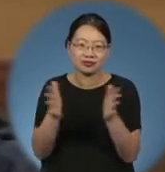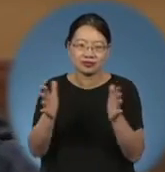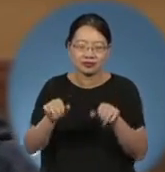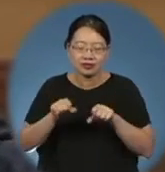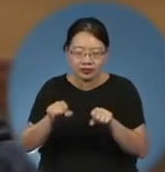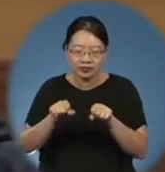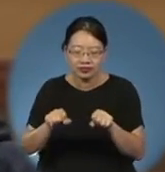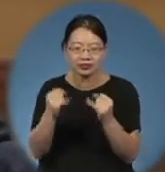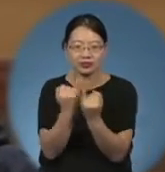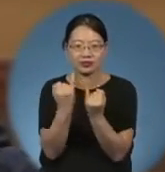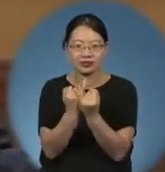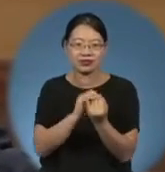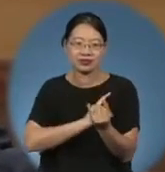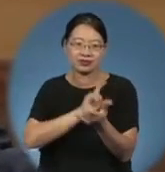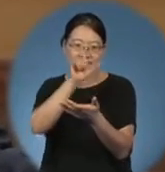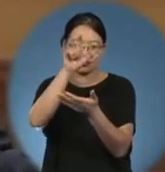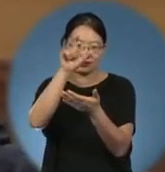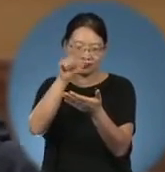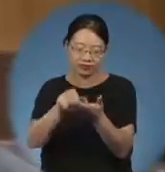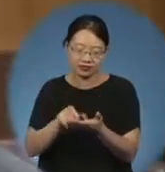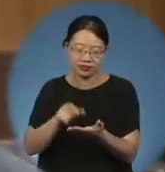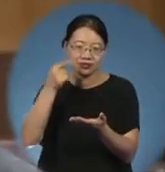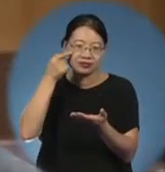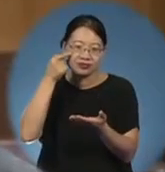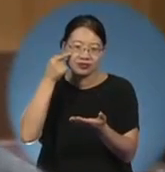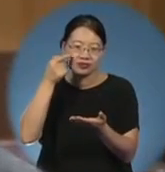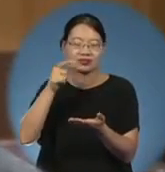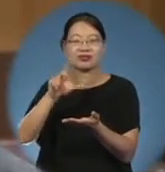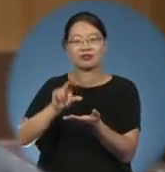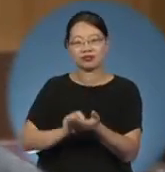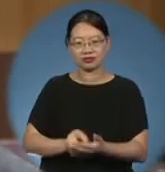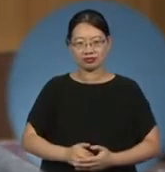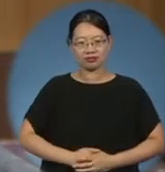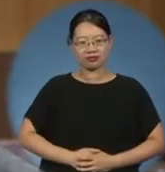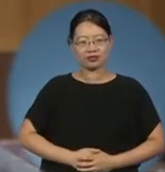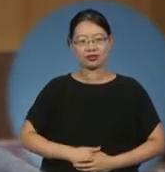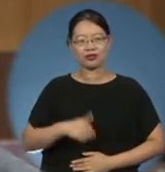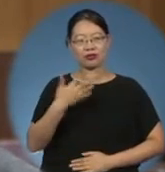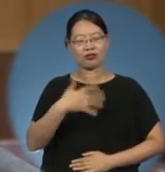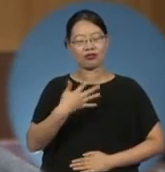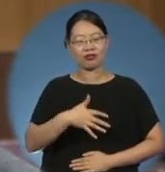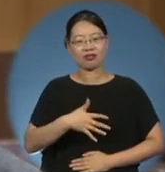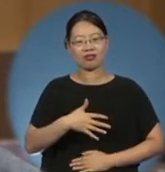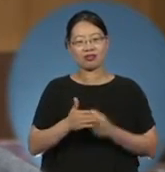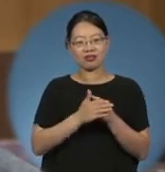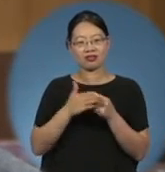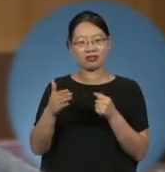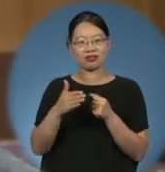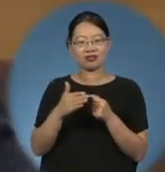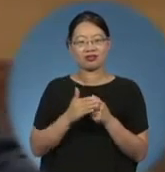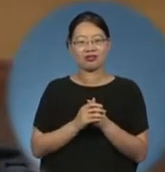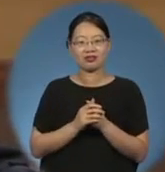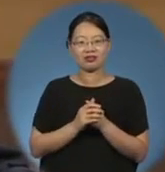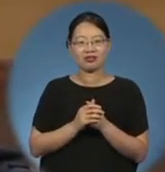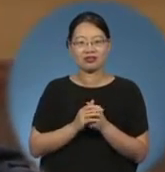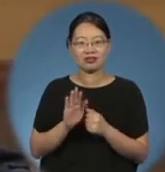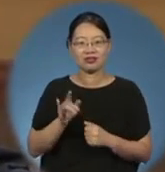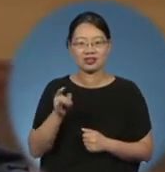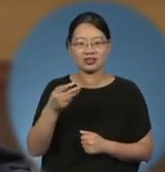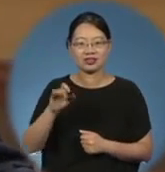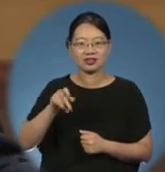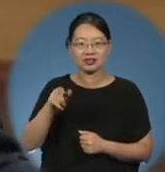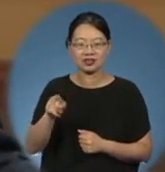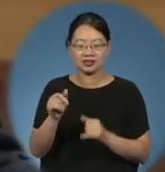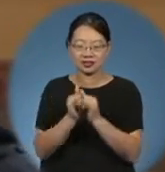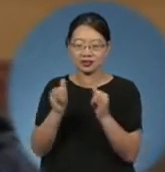사는 아줌마 에 이름을 쓸어 거기에 문제였습니다 야 그래서 그해 팅 거라는 사람이